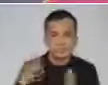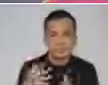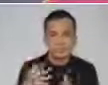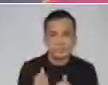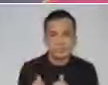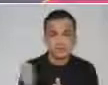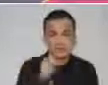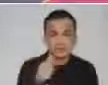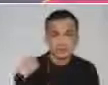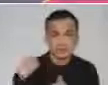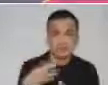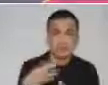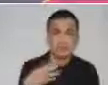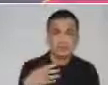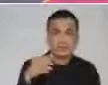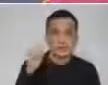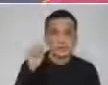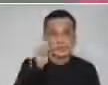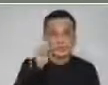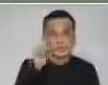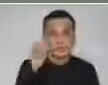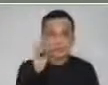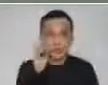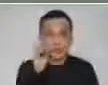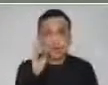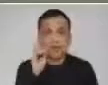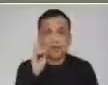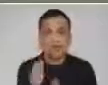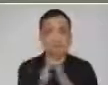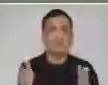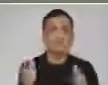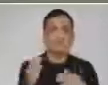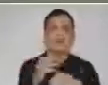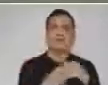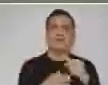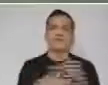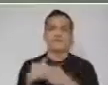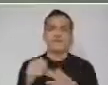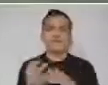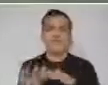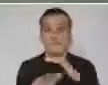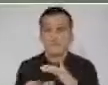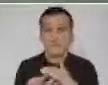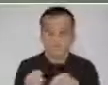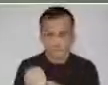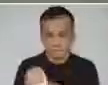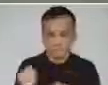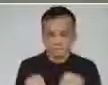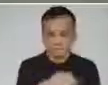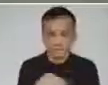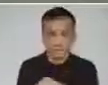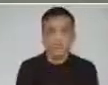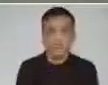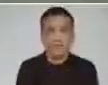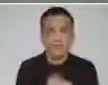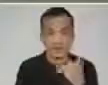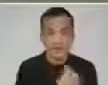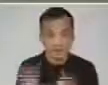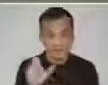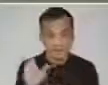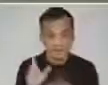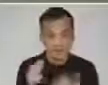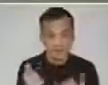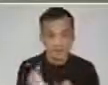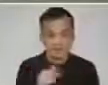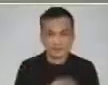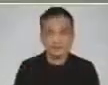Chica on the road! Rise and shine, Darling Gab! Rise and shine sa ating mga ka-vive! Alam mo,